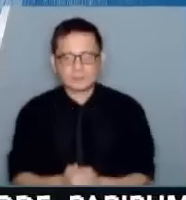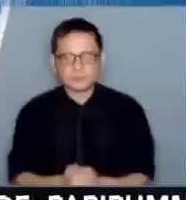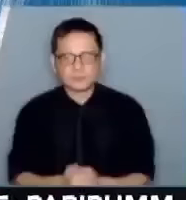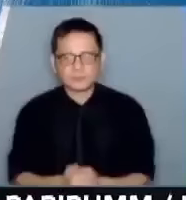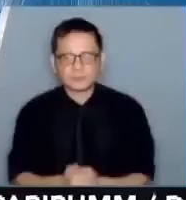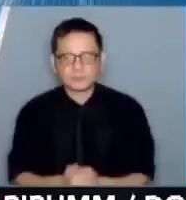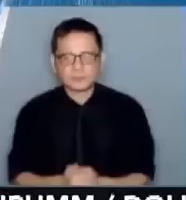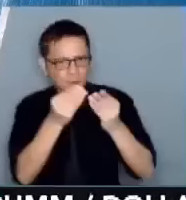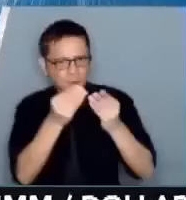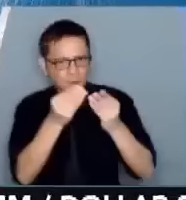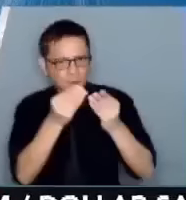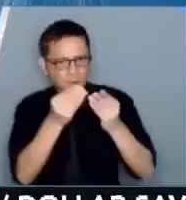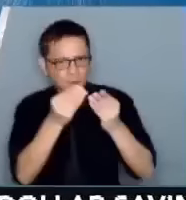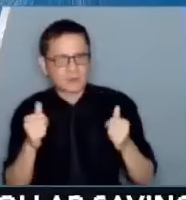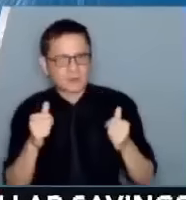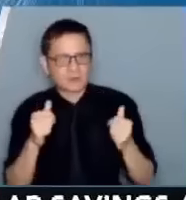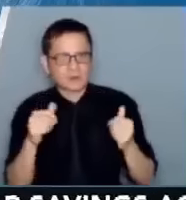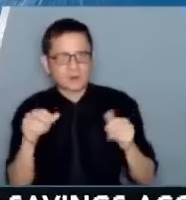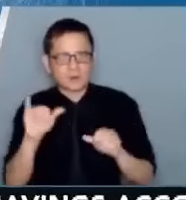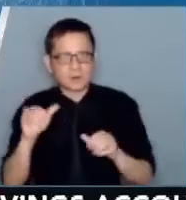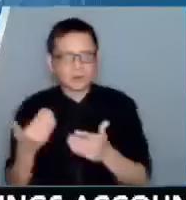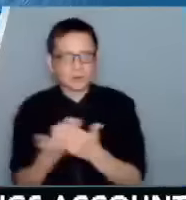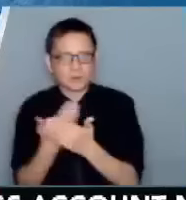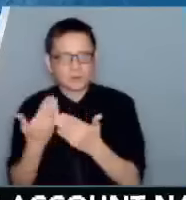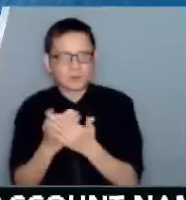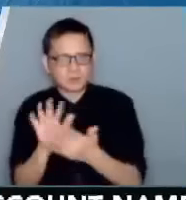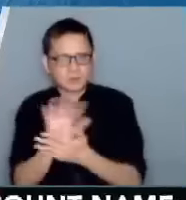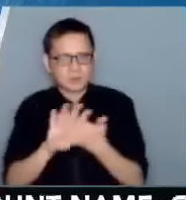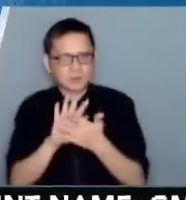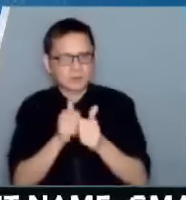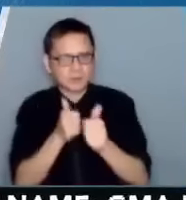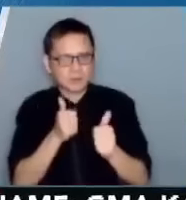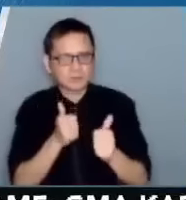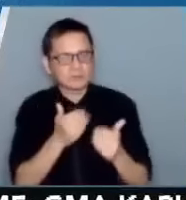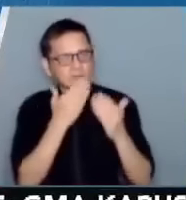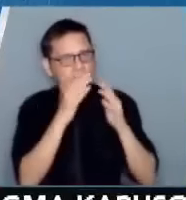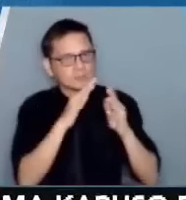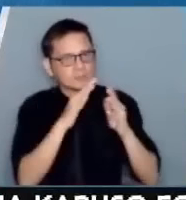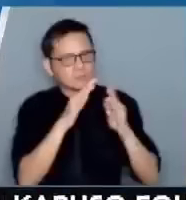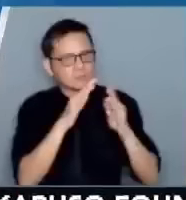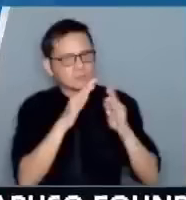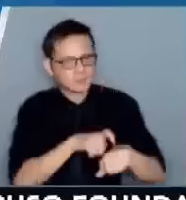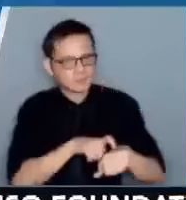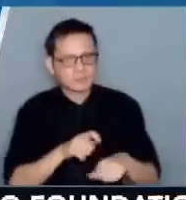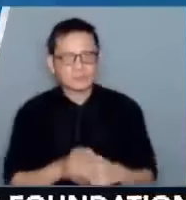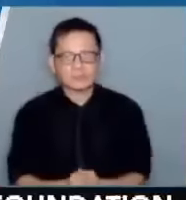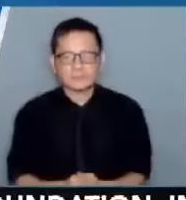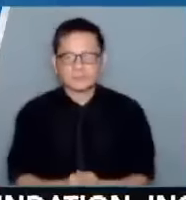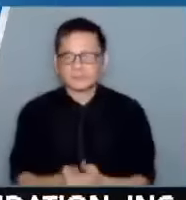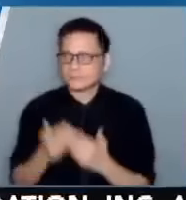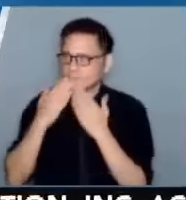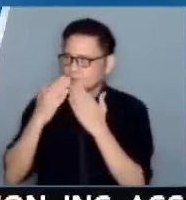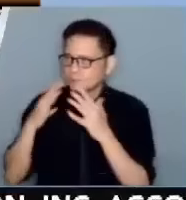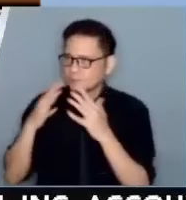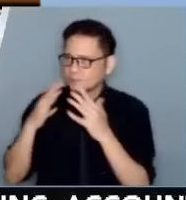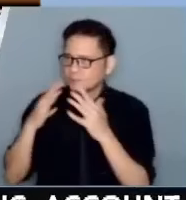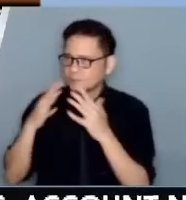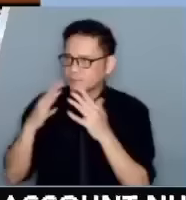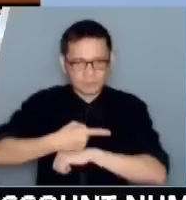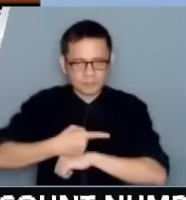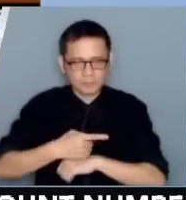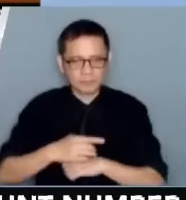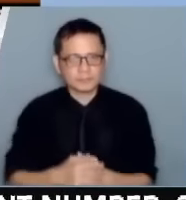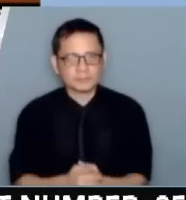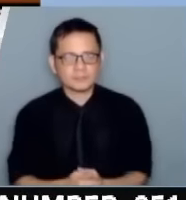umiwas naman itong bagong bag Maraming salamat po sa oras na ibinahagi niyo po sa balitang hali Maraming salamat din po at magandang araw si PAGASA assistant